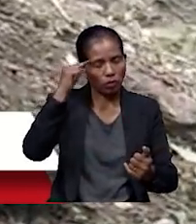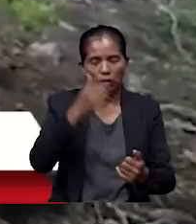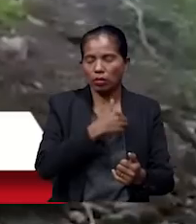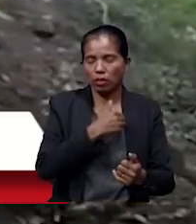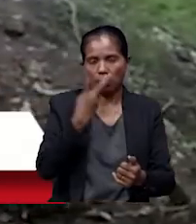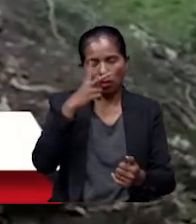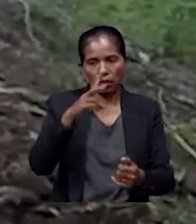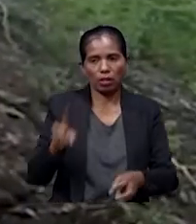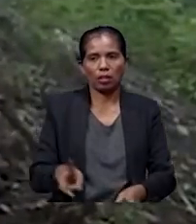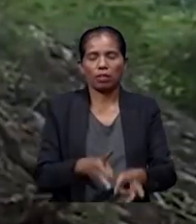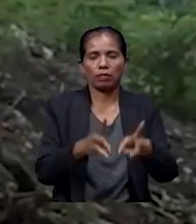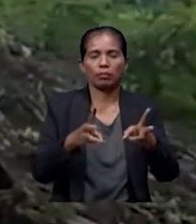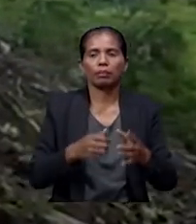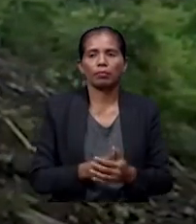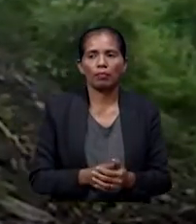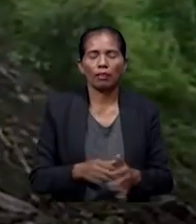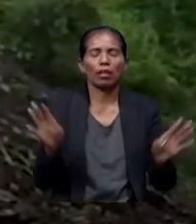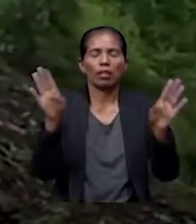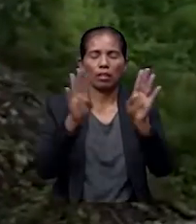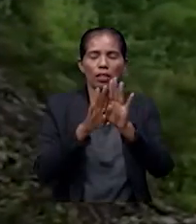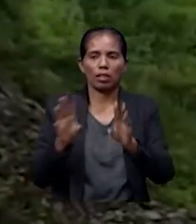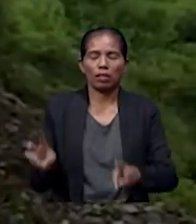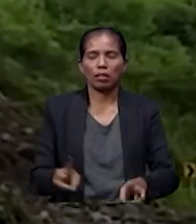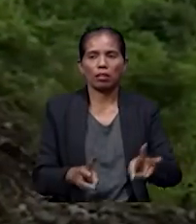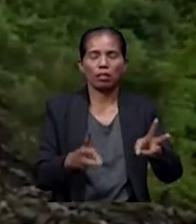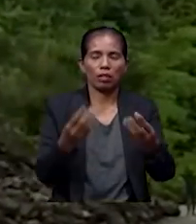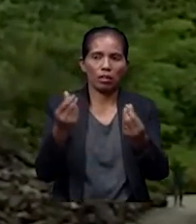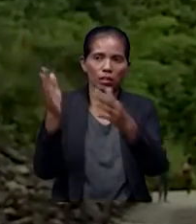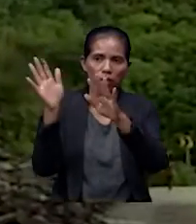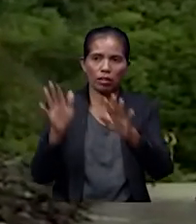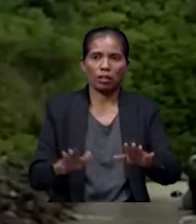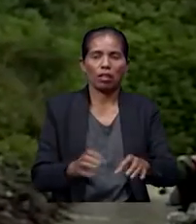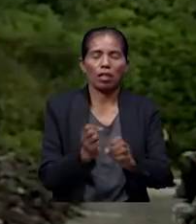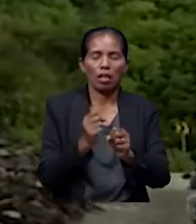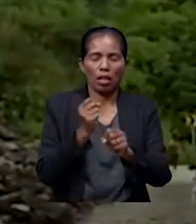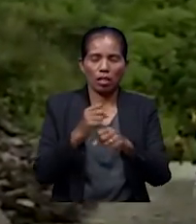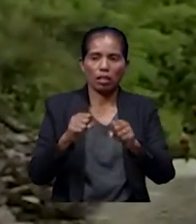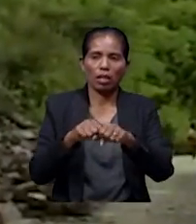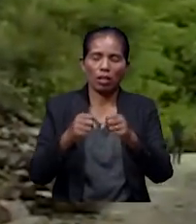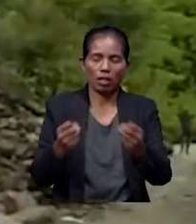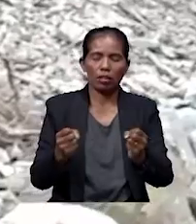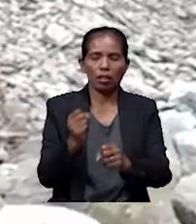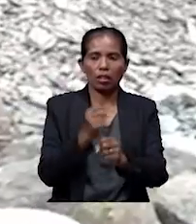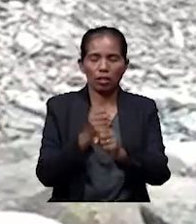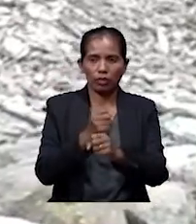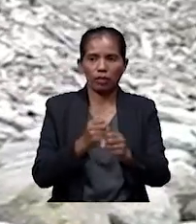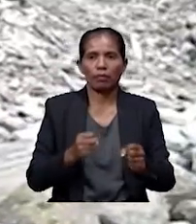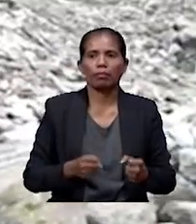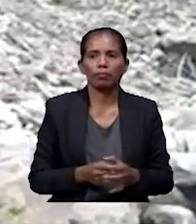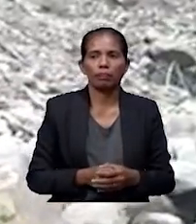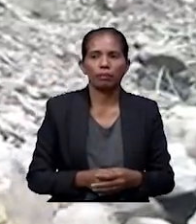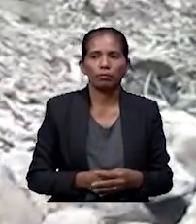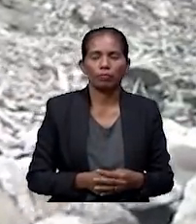dalam. Alende taka estrada, Rai nebe halai estraga plantasang kafe komunidade nian. Triste tambor vai taka ton